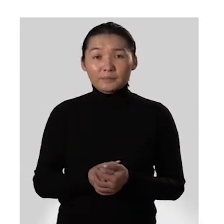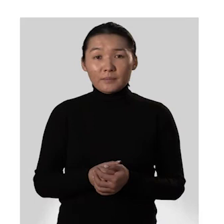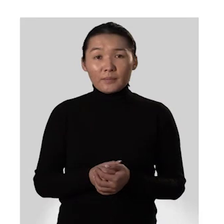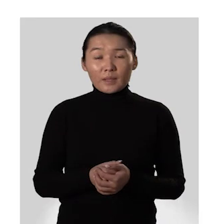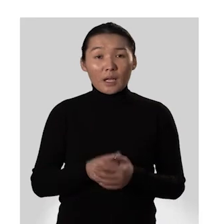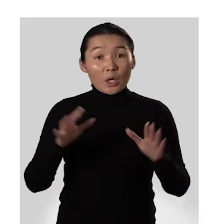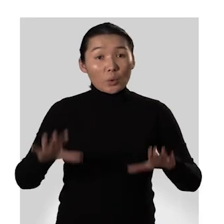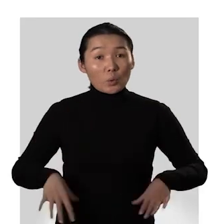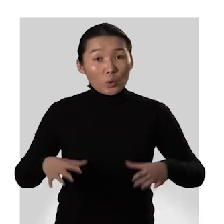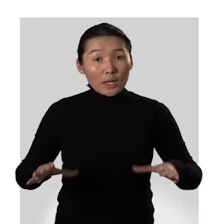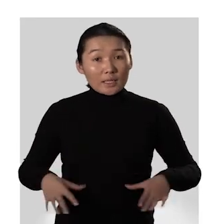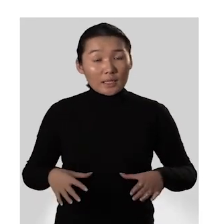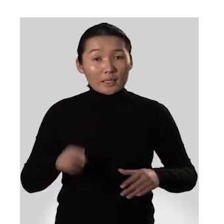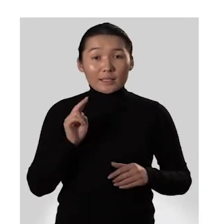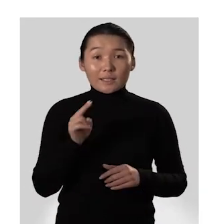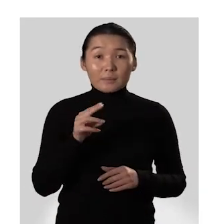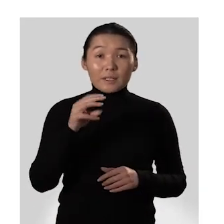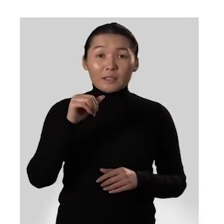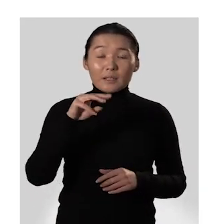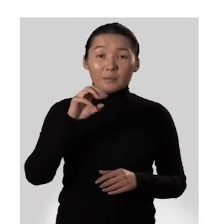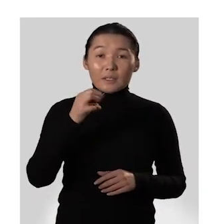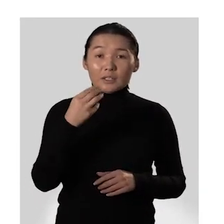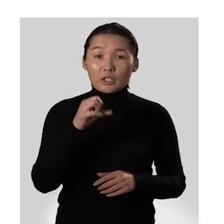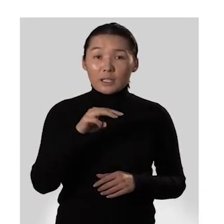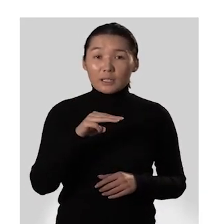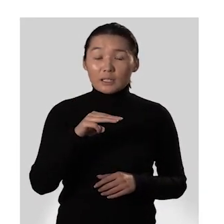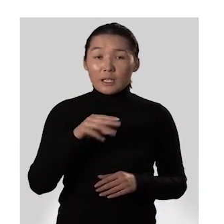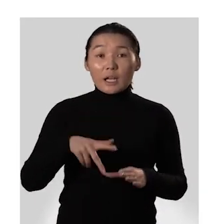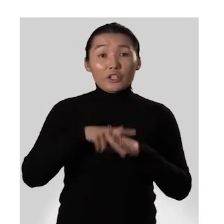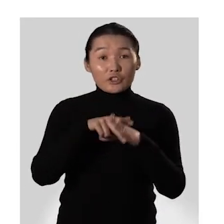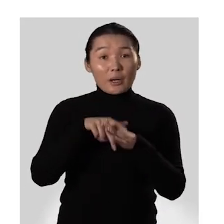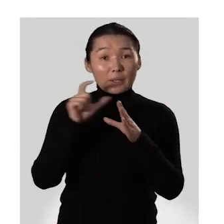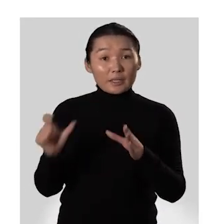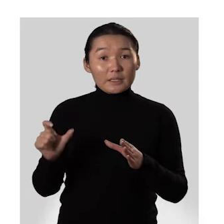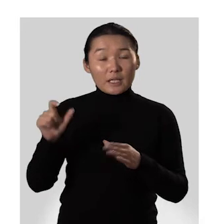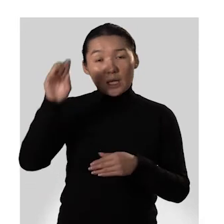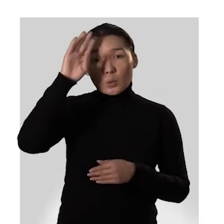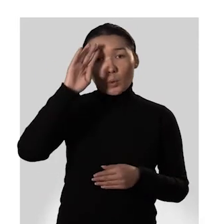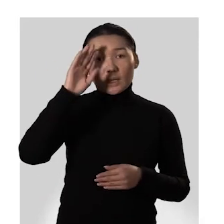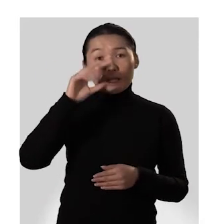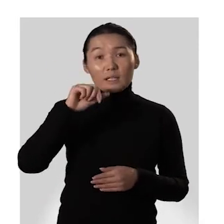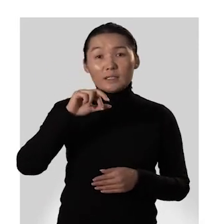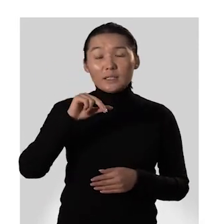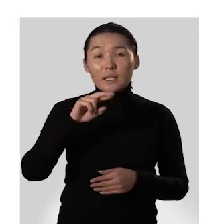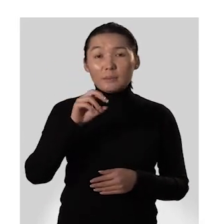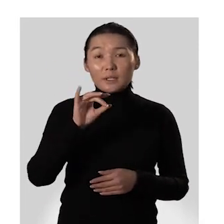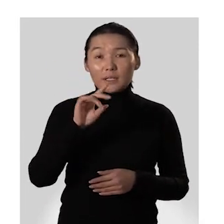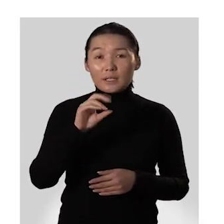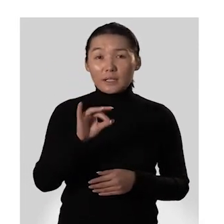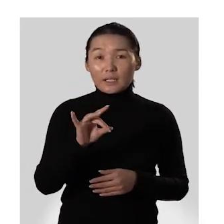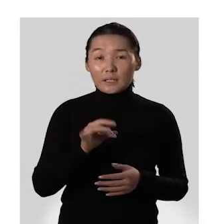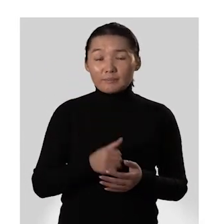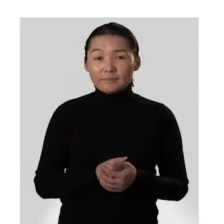Күлүк аттарды кимдер тапташат? Чабендестер, уландар, саяпкерлер.